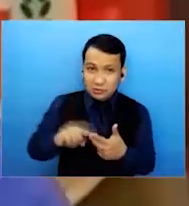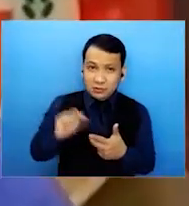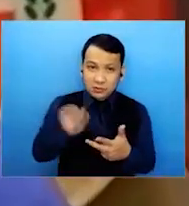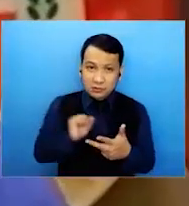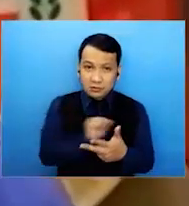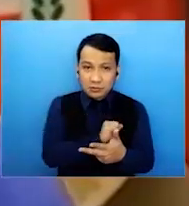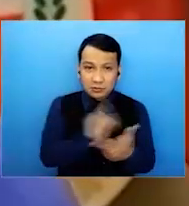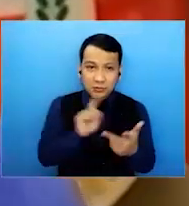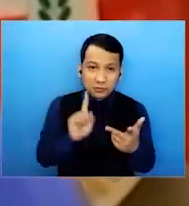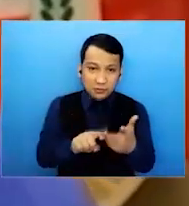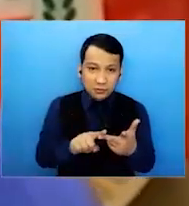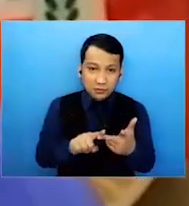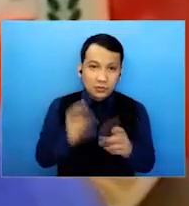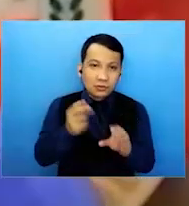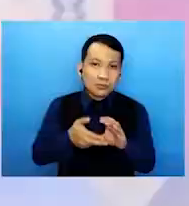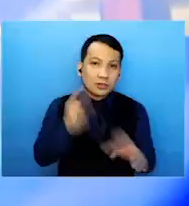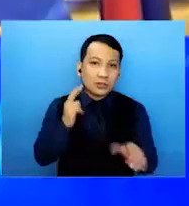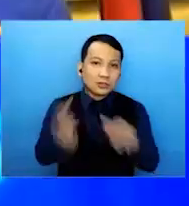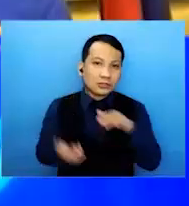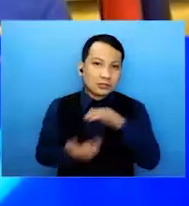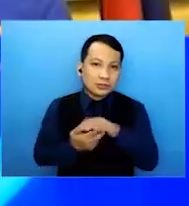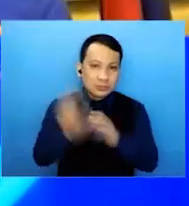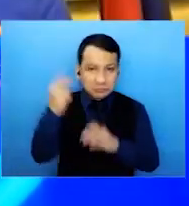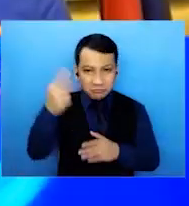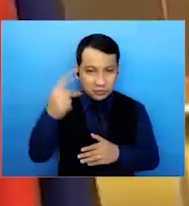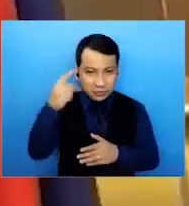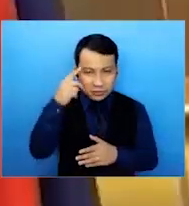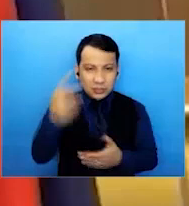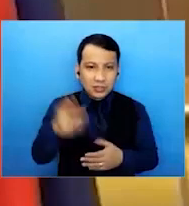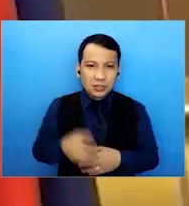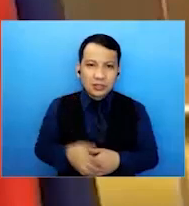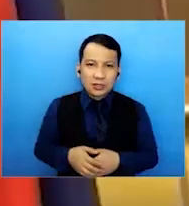or magre-retiro na ako sa politika. What about boxing?